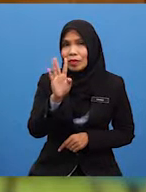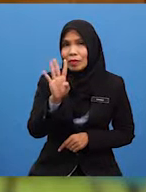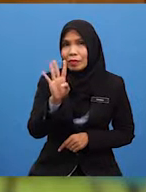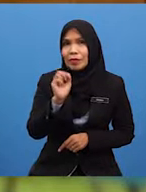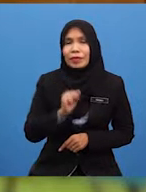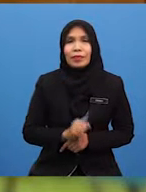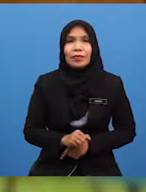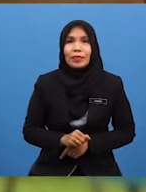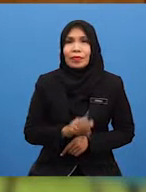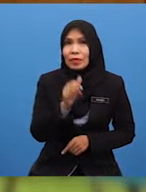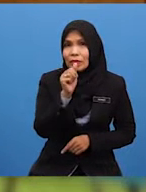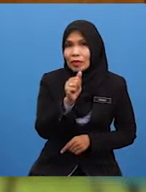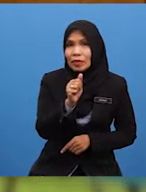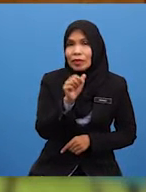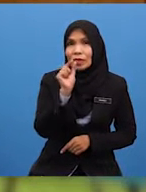M.134.